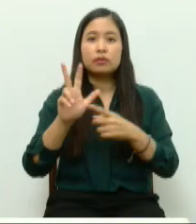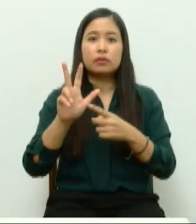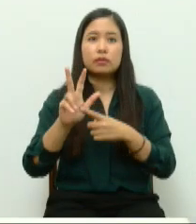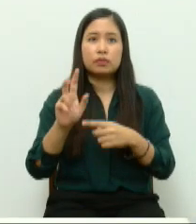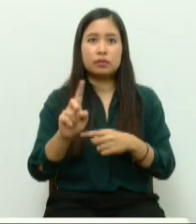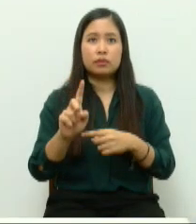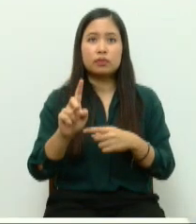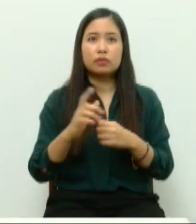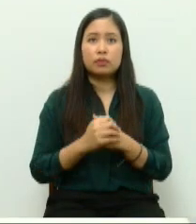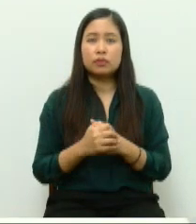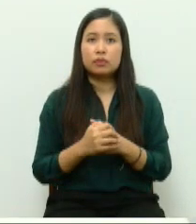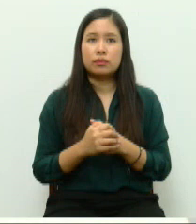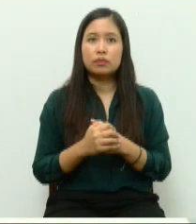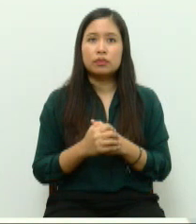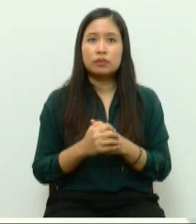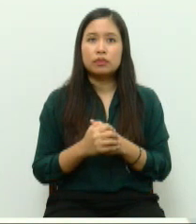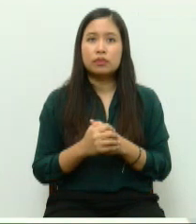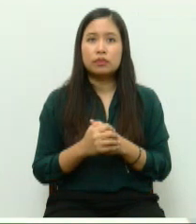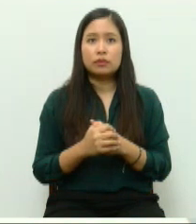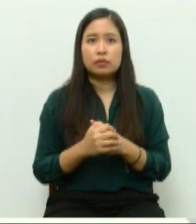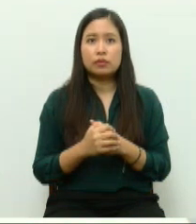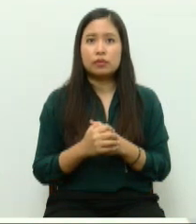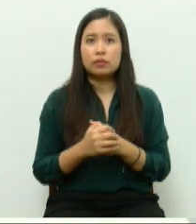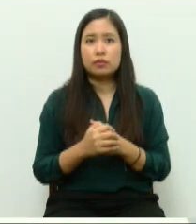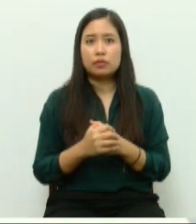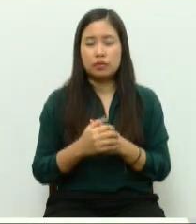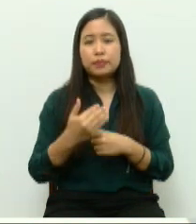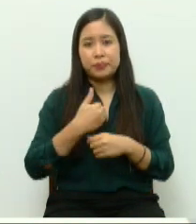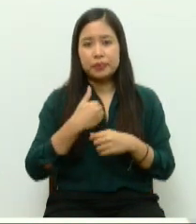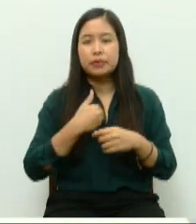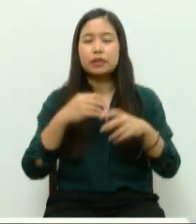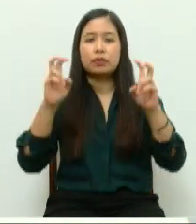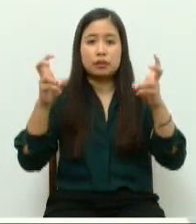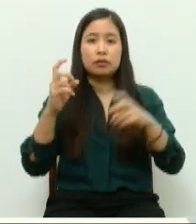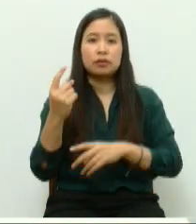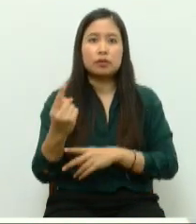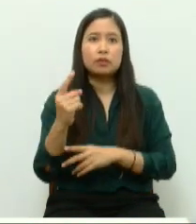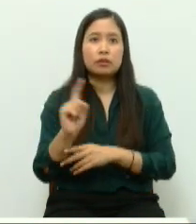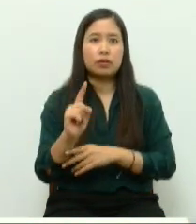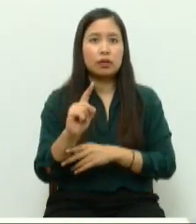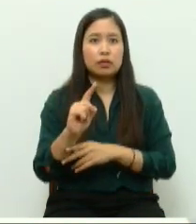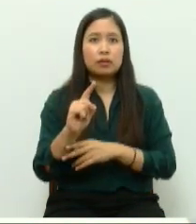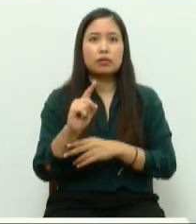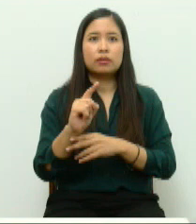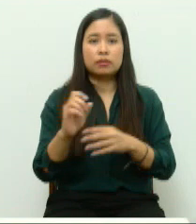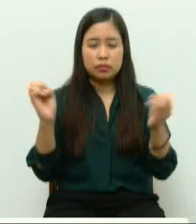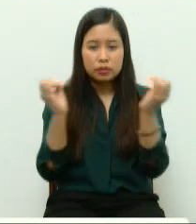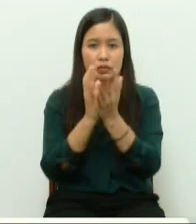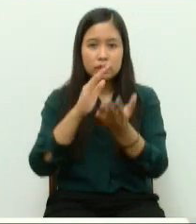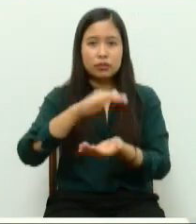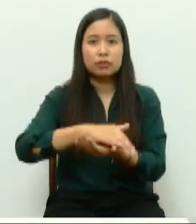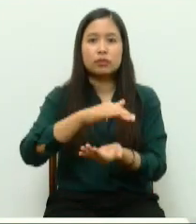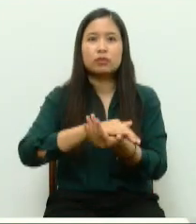ในห่วงเวลานี้ก็จะมีเรื่องการรับนักเรียนซึ่งเป็นอีกหนึ่งเรื่องที่อาจจะส่งผลกระทบกับโรงเรียนแข่งขัน